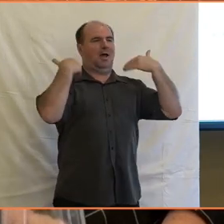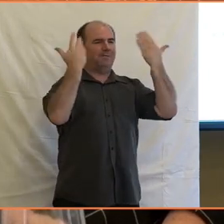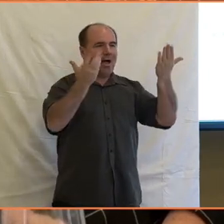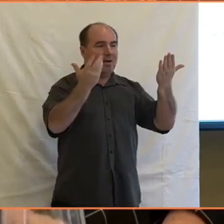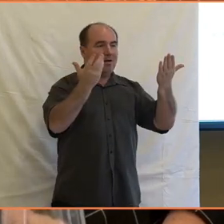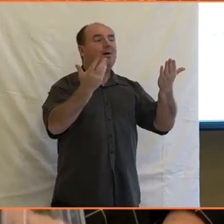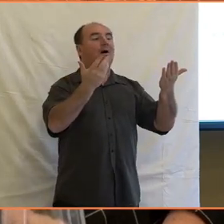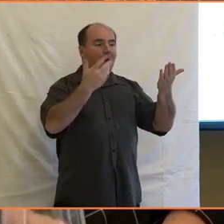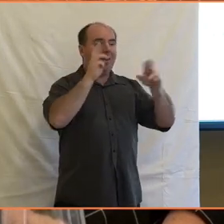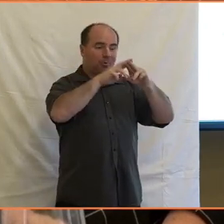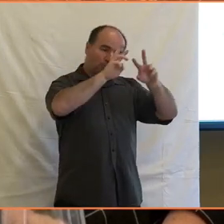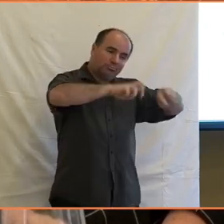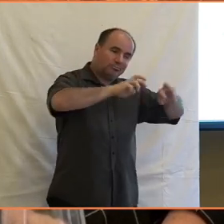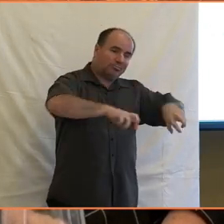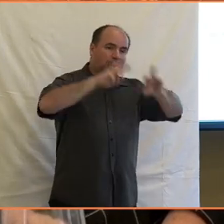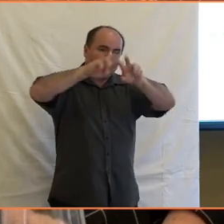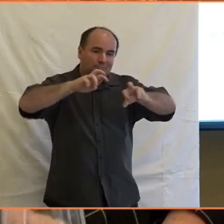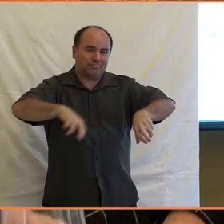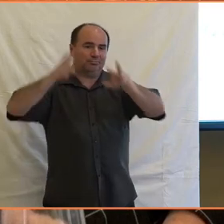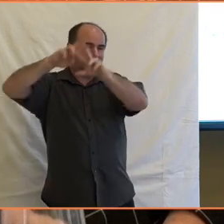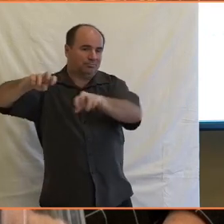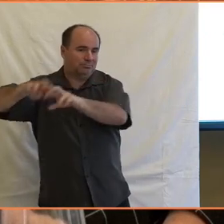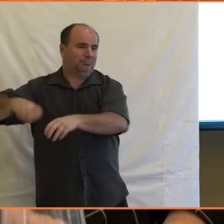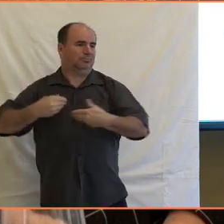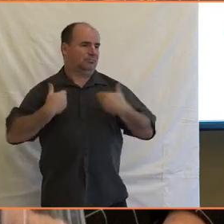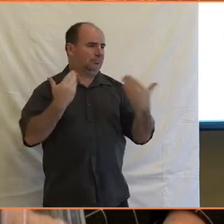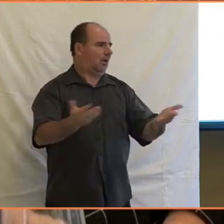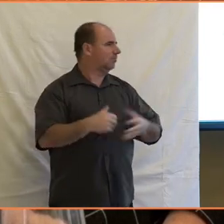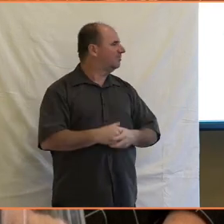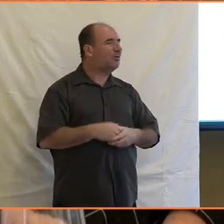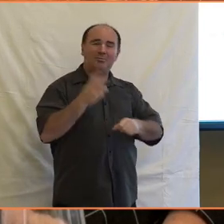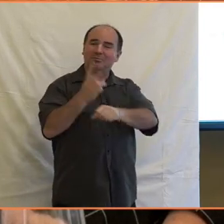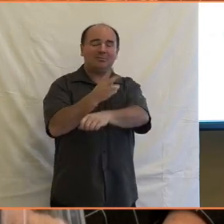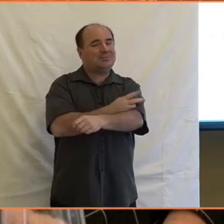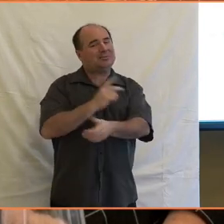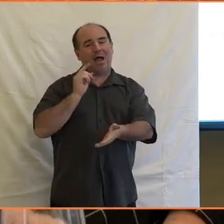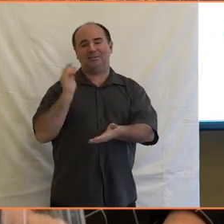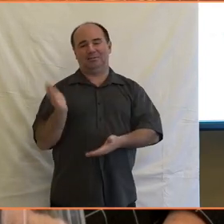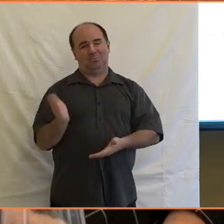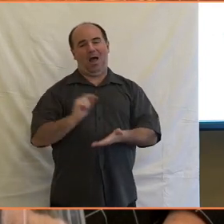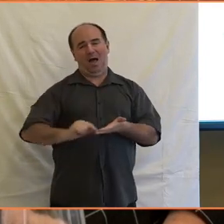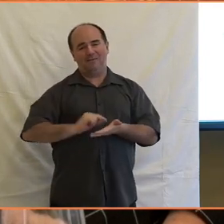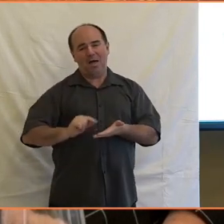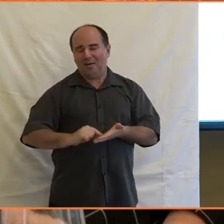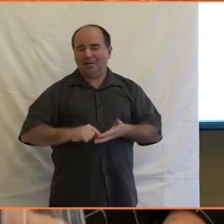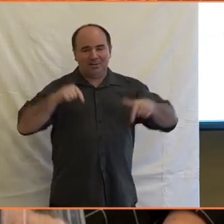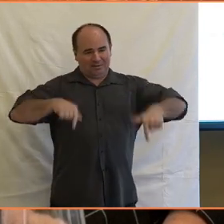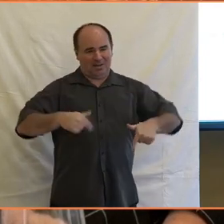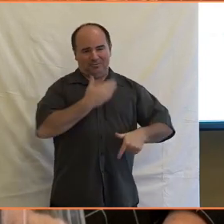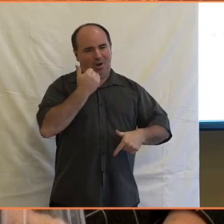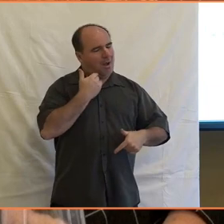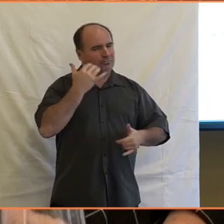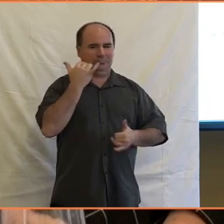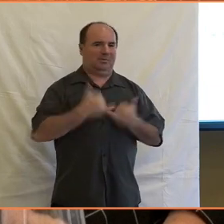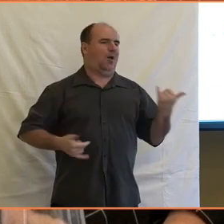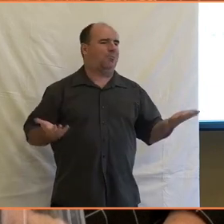dílčích kroků vlastně k tomu řešení. Jo? A tady prostě ta státní správa není vůbec jako uchopená způsobem, který nebo